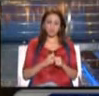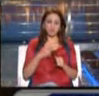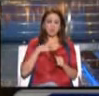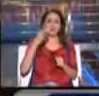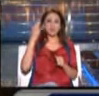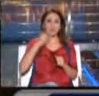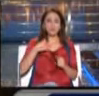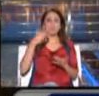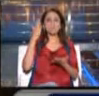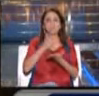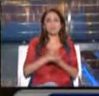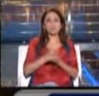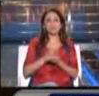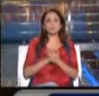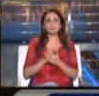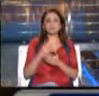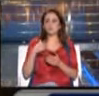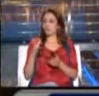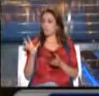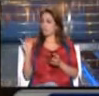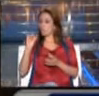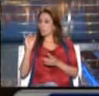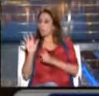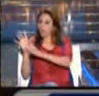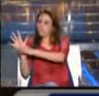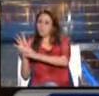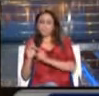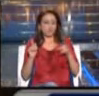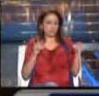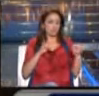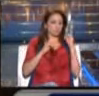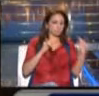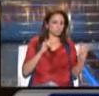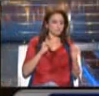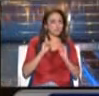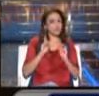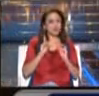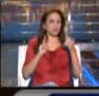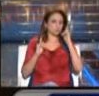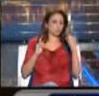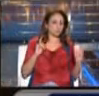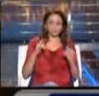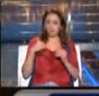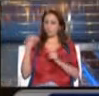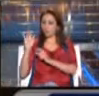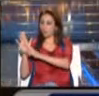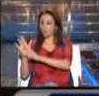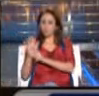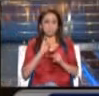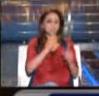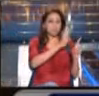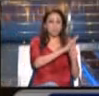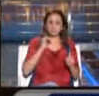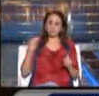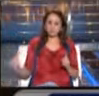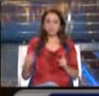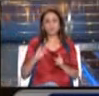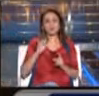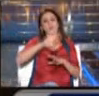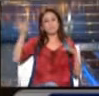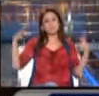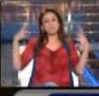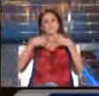انت محايد ما ينفعش ان انا اجي على طرف ضد طرف ولا اجي مع الطرف ده امسوع الطرف ده انت كده بتعمل احتكام بشكل كبير جدا